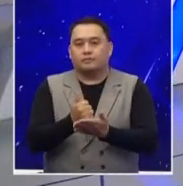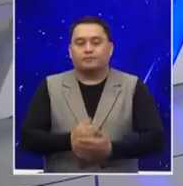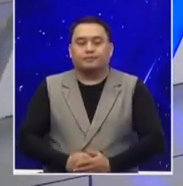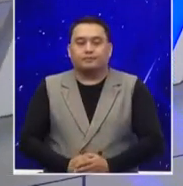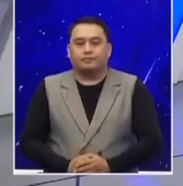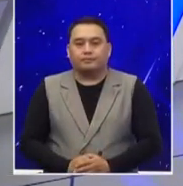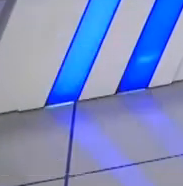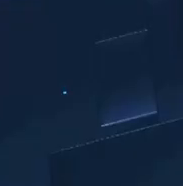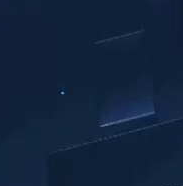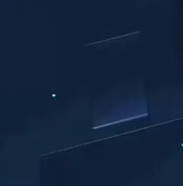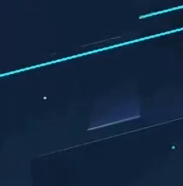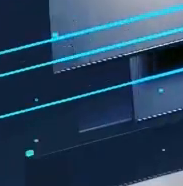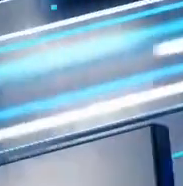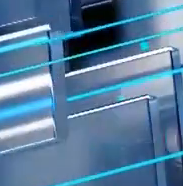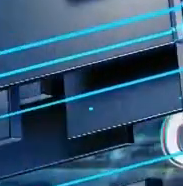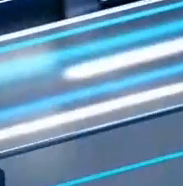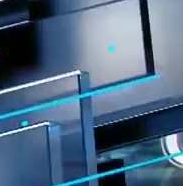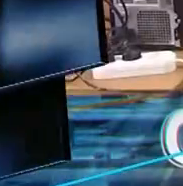выпуске.